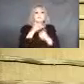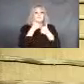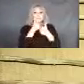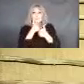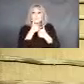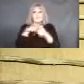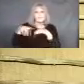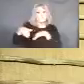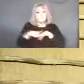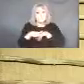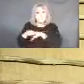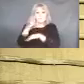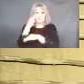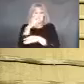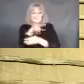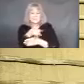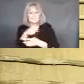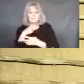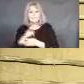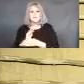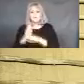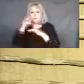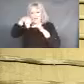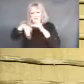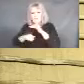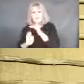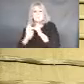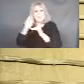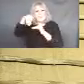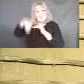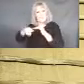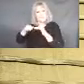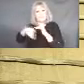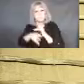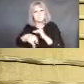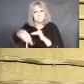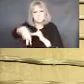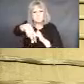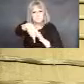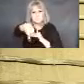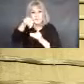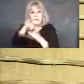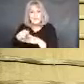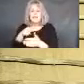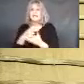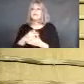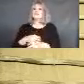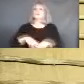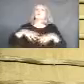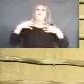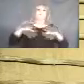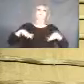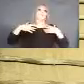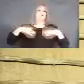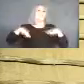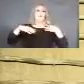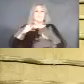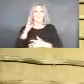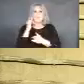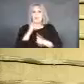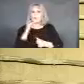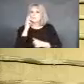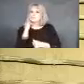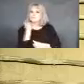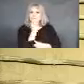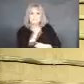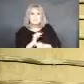staan, en dan kyk jy af op hierdie geheime surfplek, hierdie secret spot, en dan sien jy, dit was die moeite waard, daar is branders of